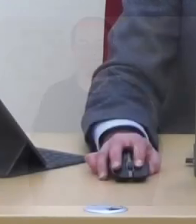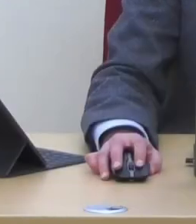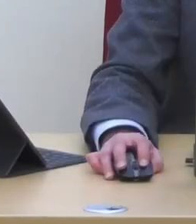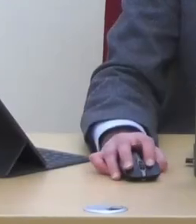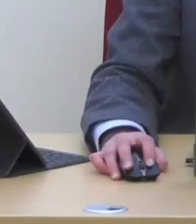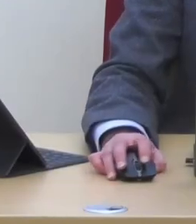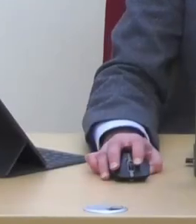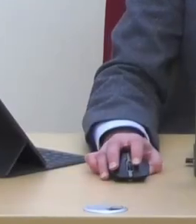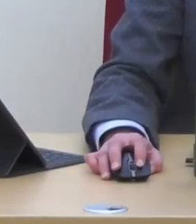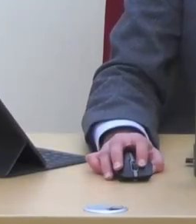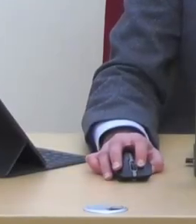Dank.